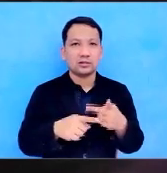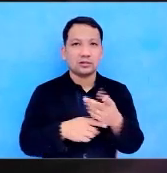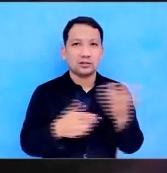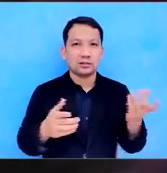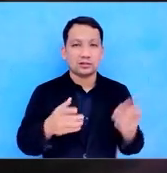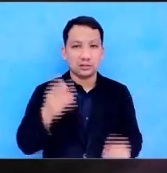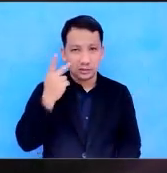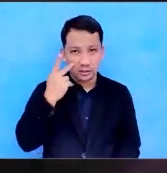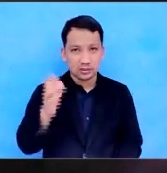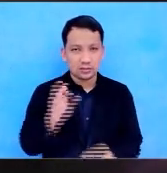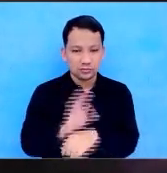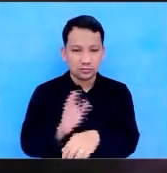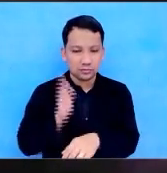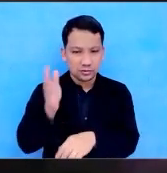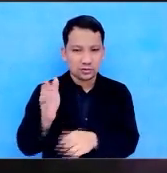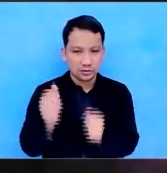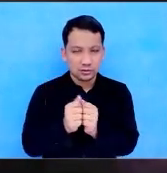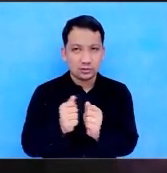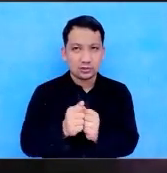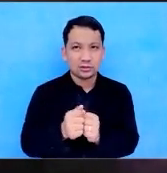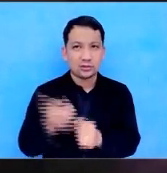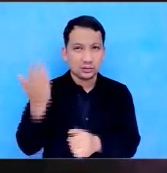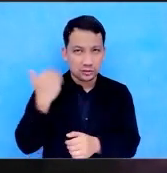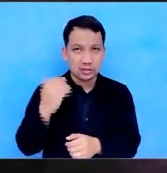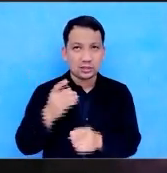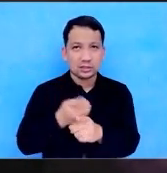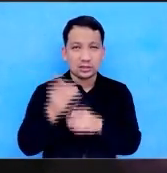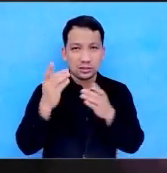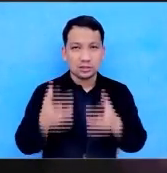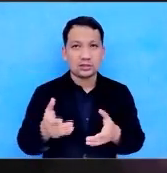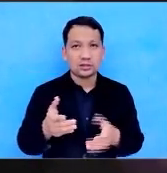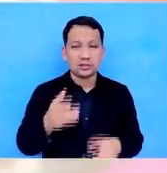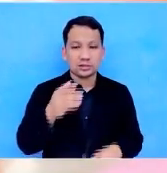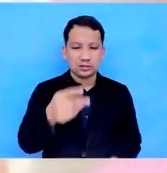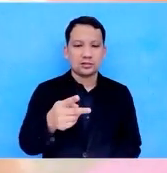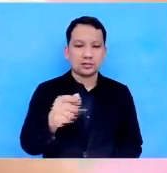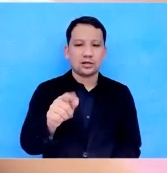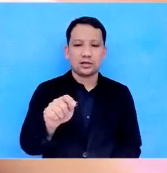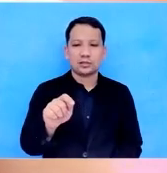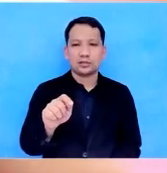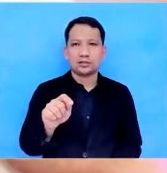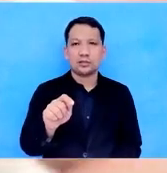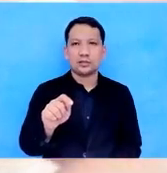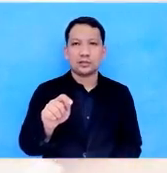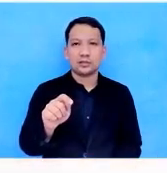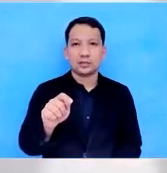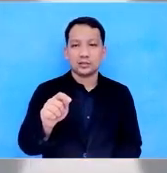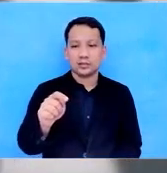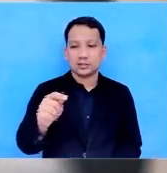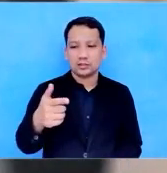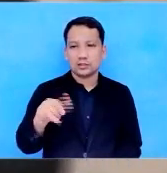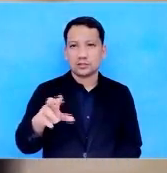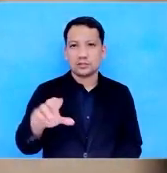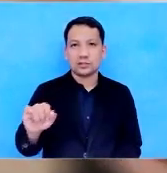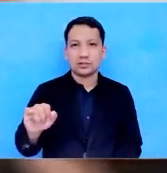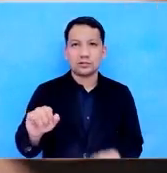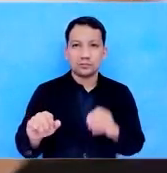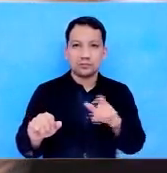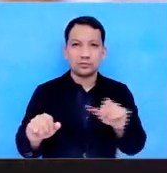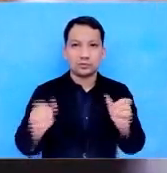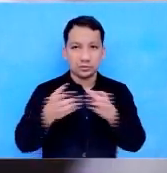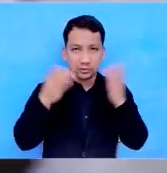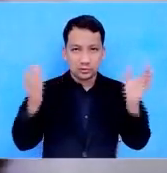sa hinaharap, kasama naman ang dati rin niyang direktor na si Cathy Garcia Molina. Ang mga anunsyong yan, sinabay sa pagdiriwang